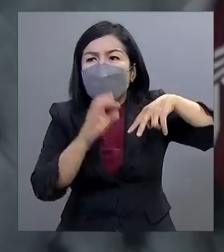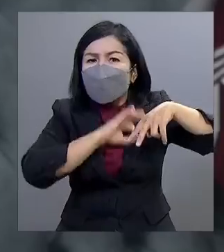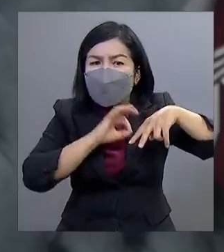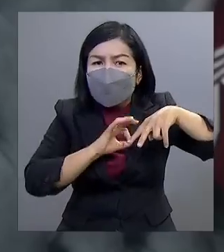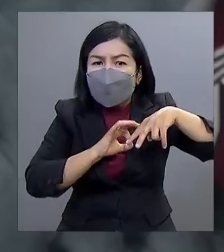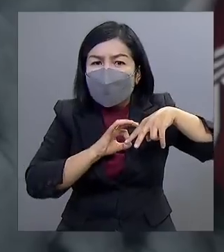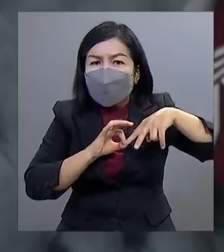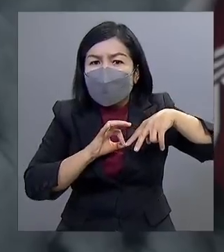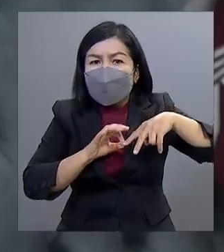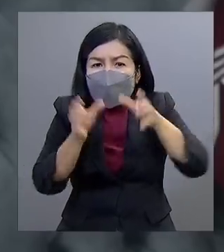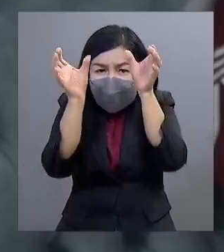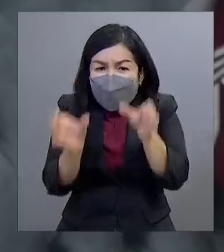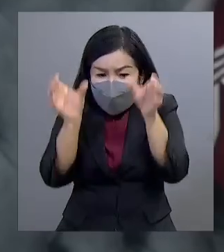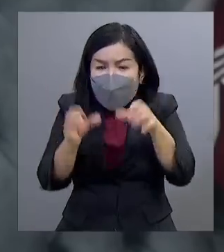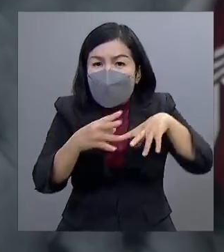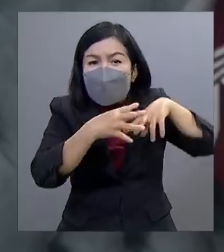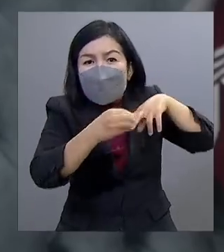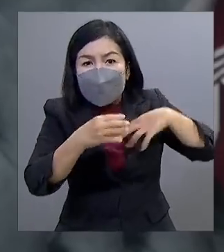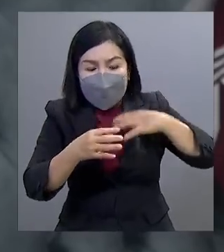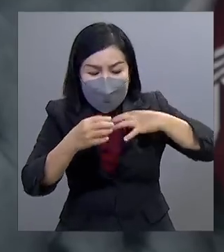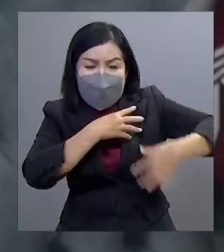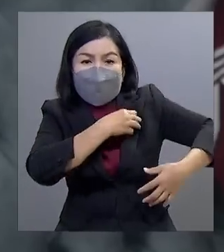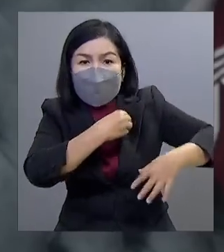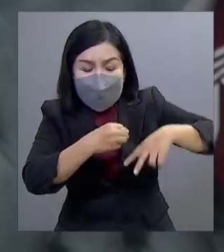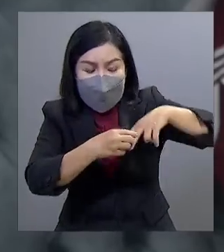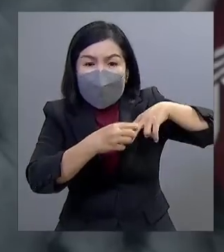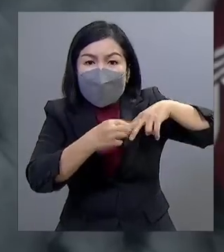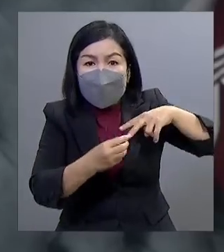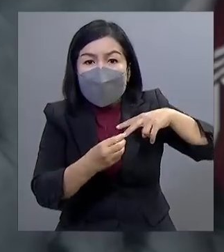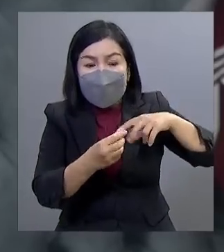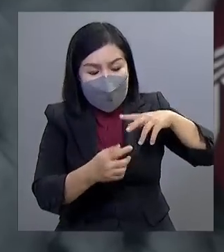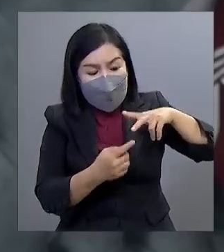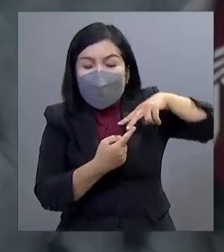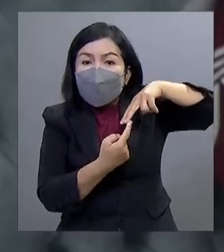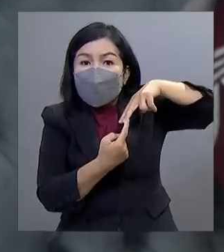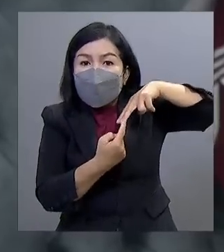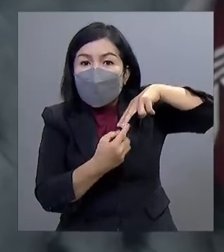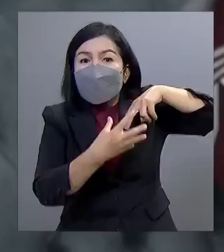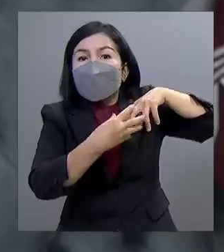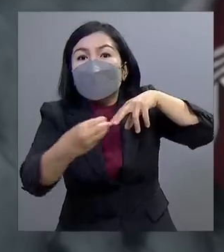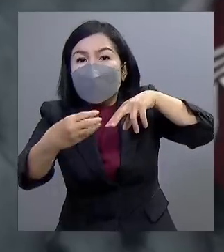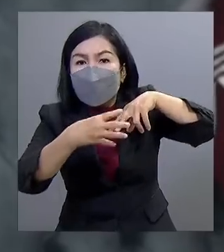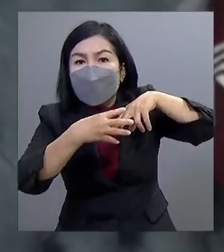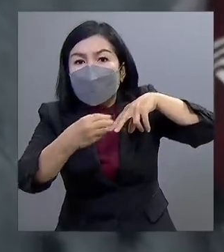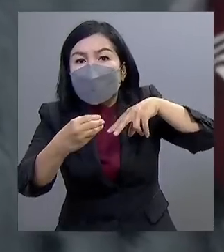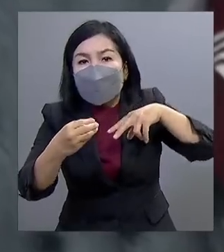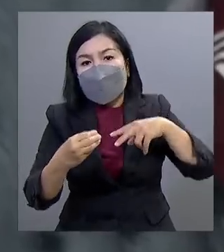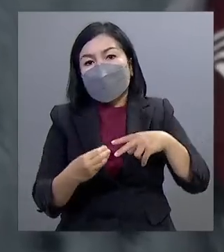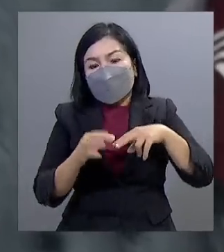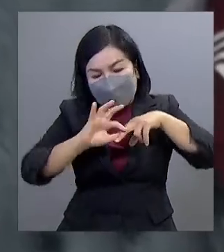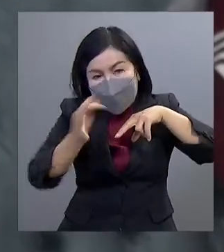อะค่ะแล้วส่วนส้นเท้าอะค่ะมันก็เลยถูกดูดไปด้วยก็เลยทำให้เป็นรอยแผลฉีกขาด